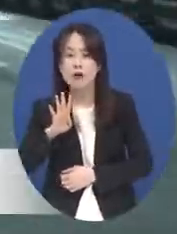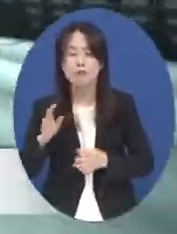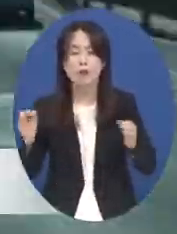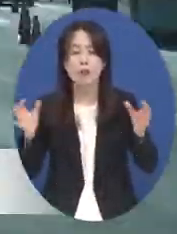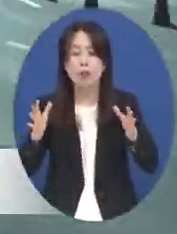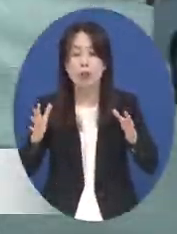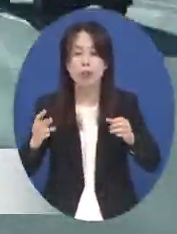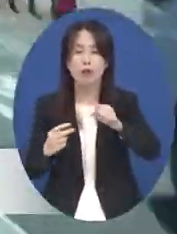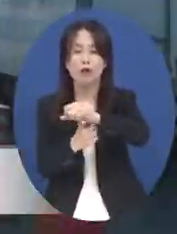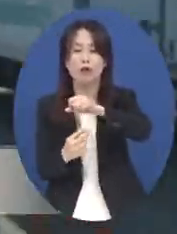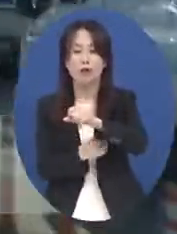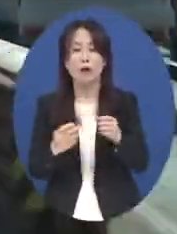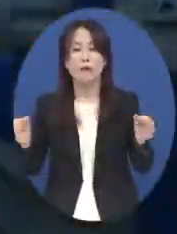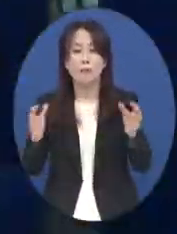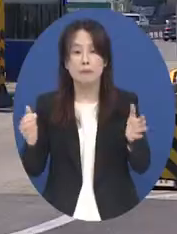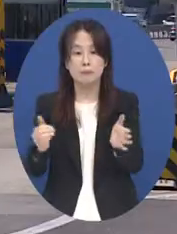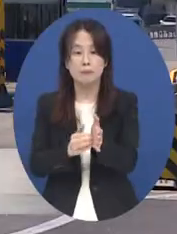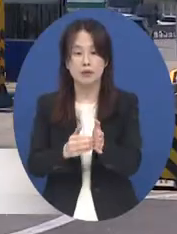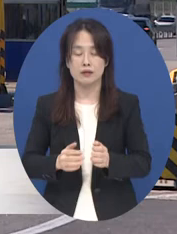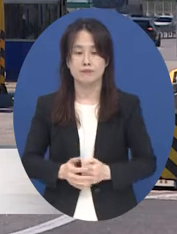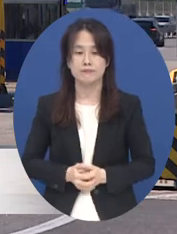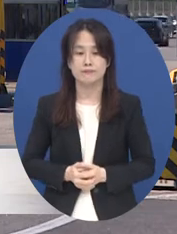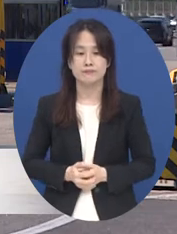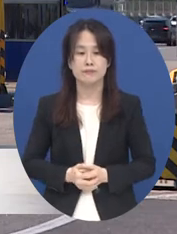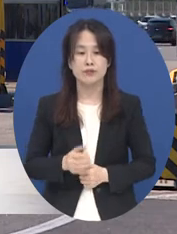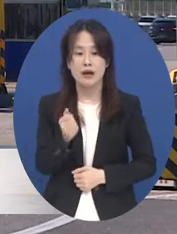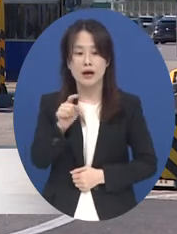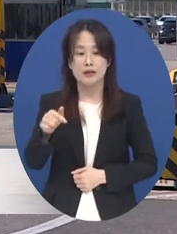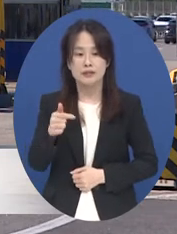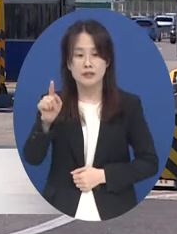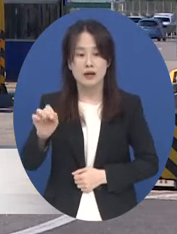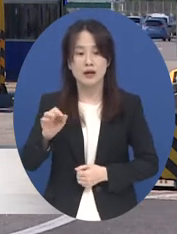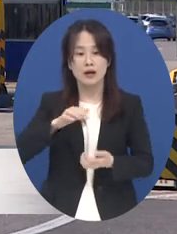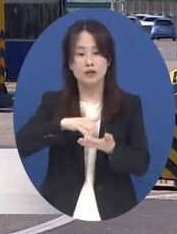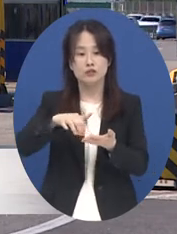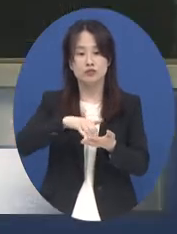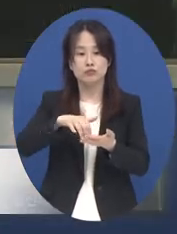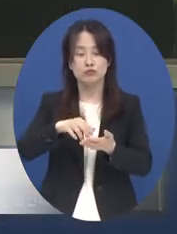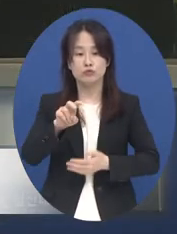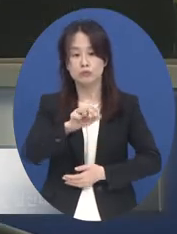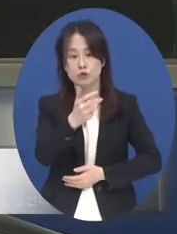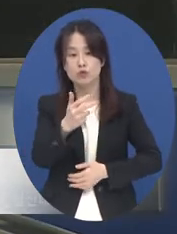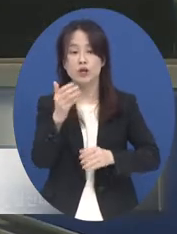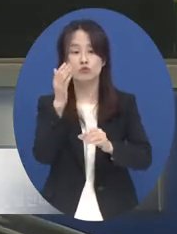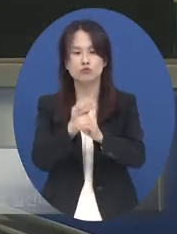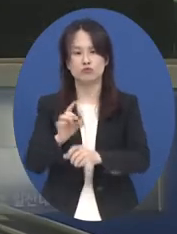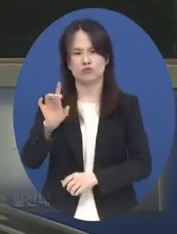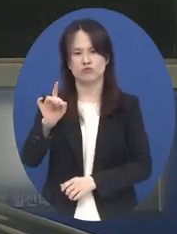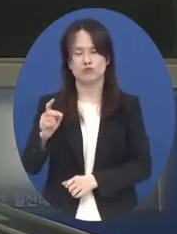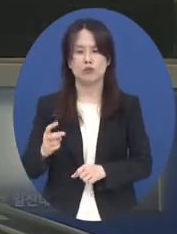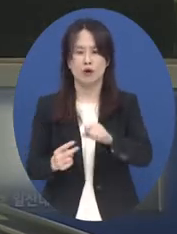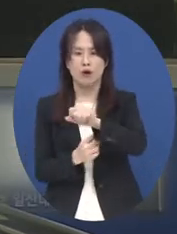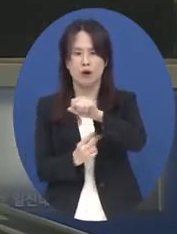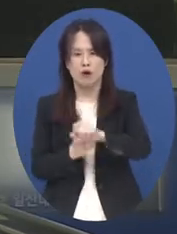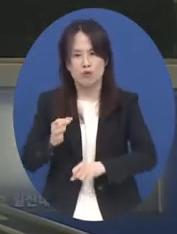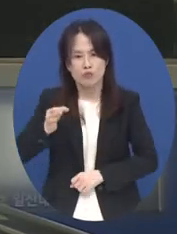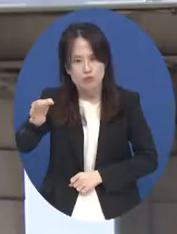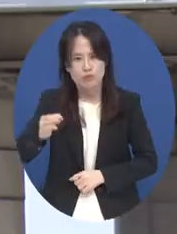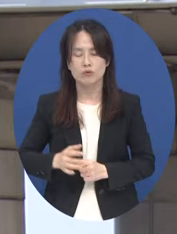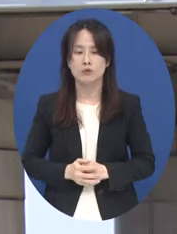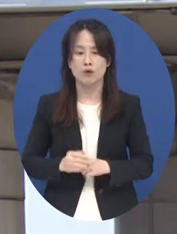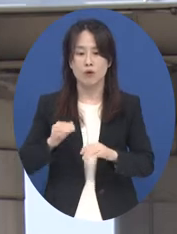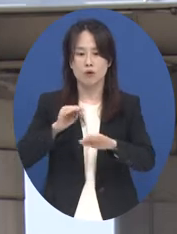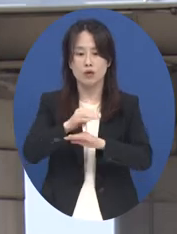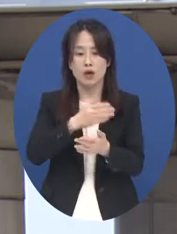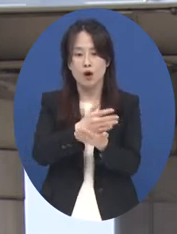주행하니 도로가 곧 끝나버립니다. 그런데다 한강다리 28개 중 유일한 유료도로. 차종에 따라